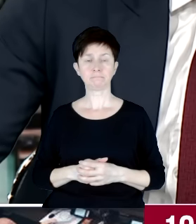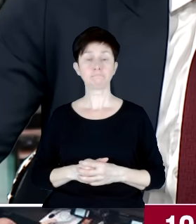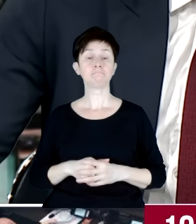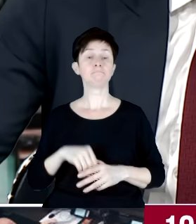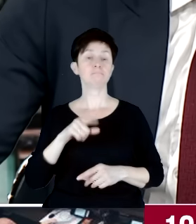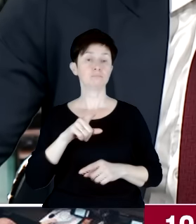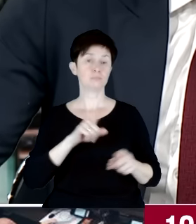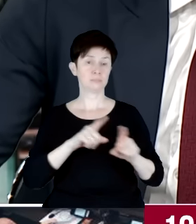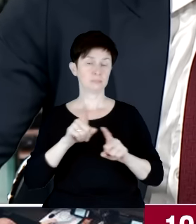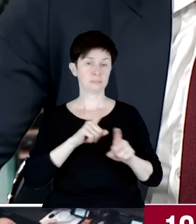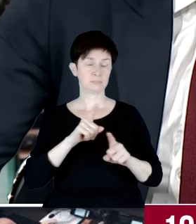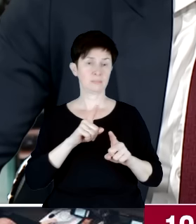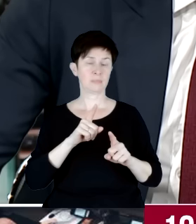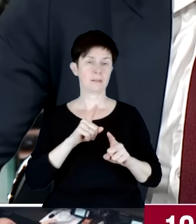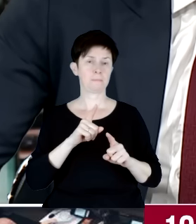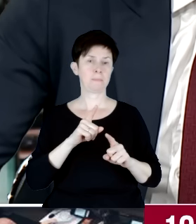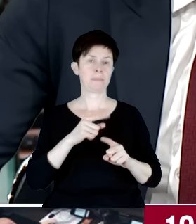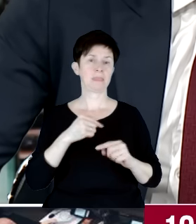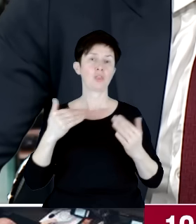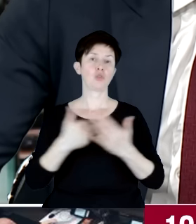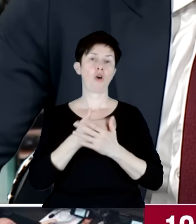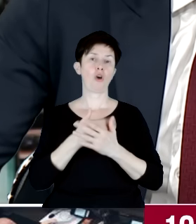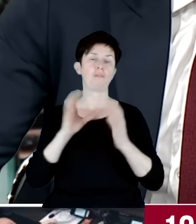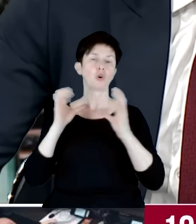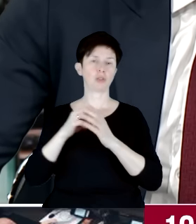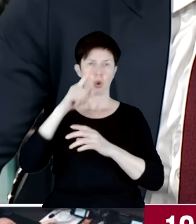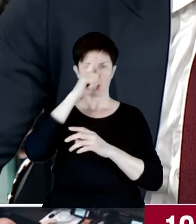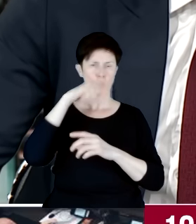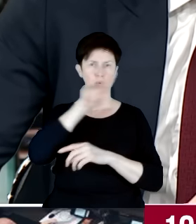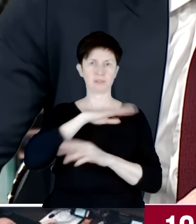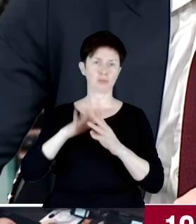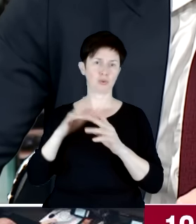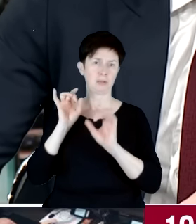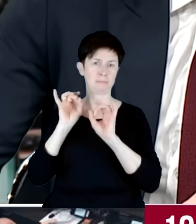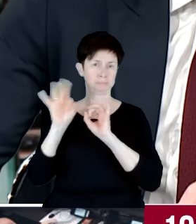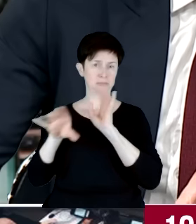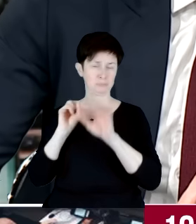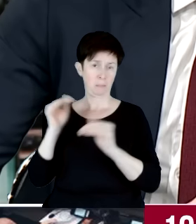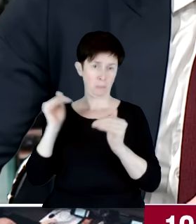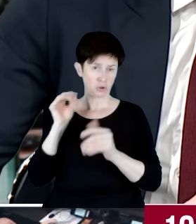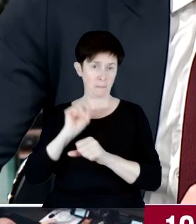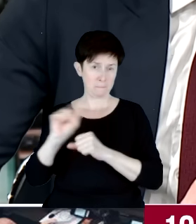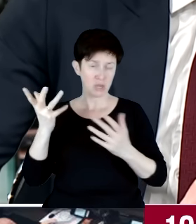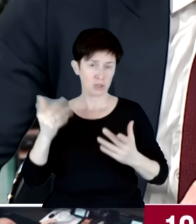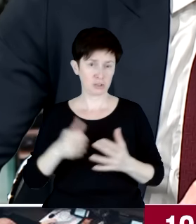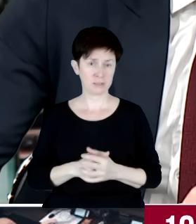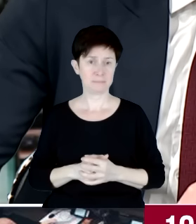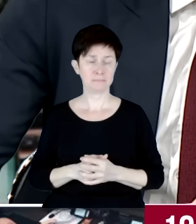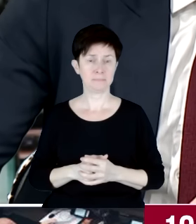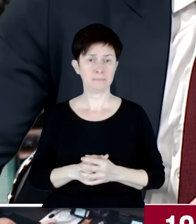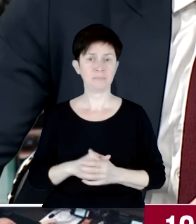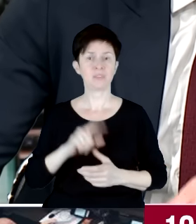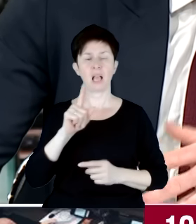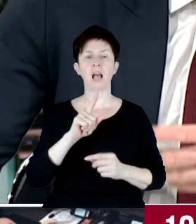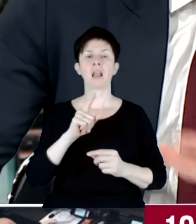wiarygodność i poparcie dla nowej koalicji sejmowej, rządowej jest wiele, ale wydaje się, że ten dokument 100 konkretów na pierwsze 100